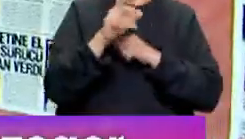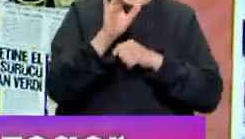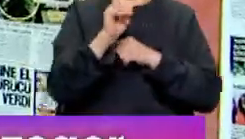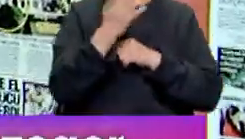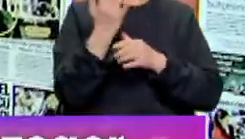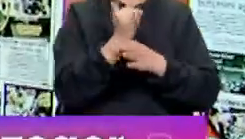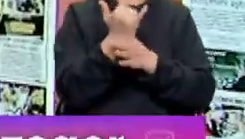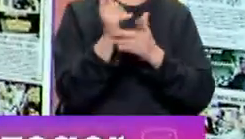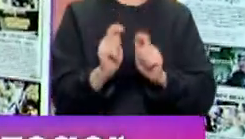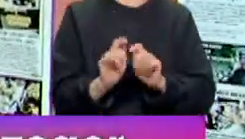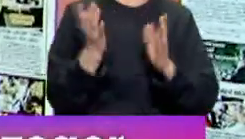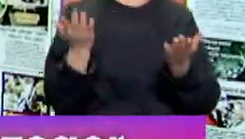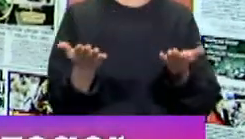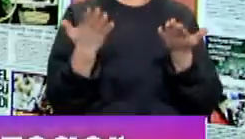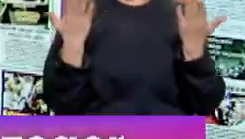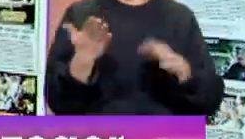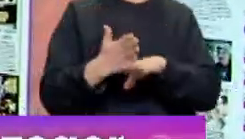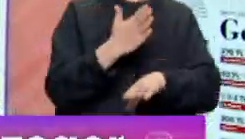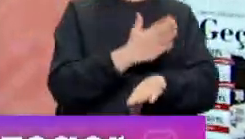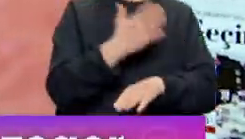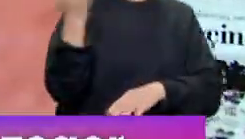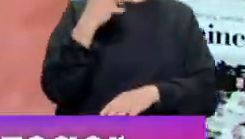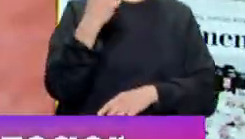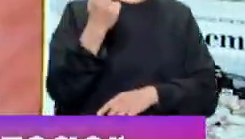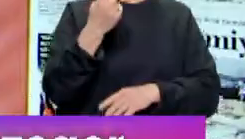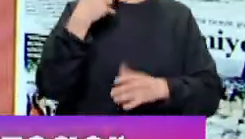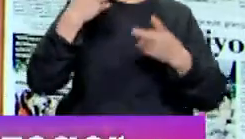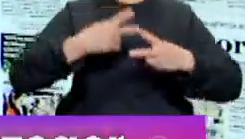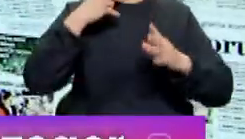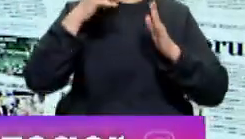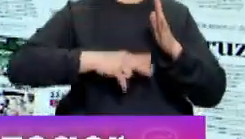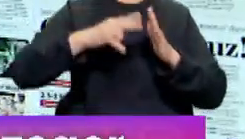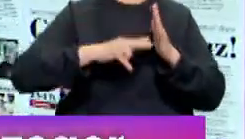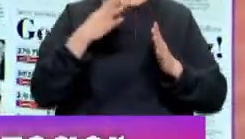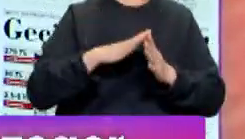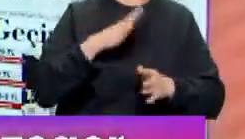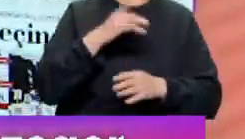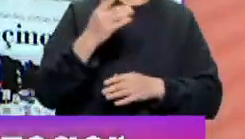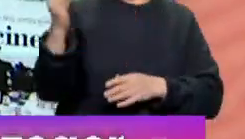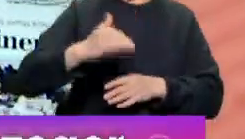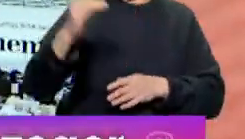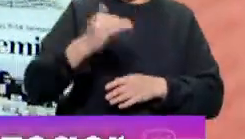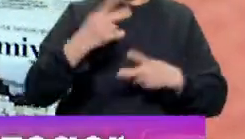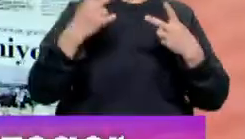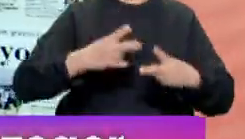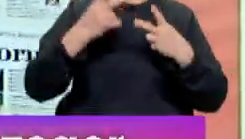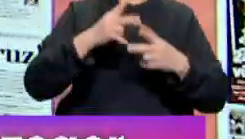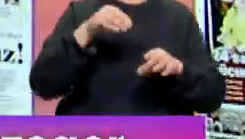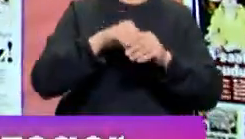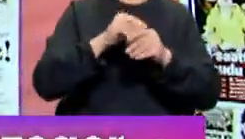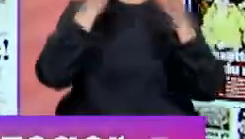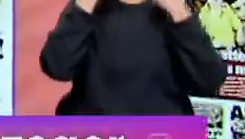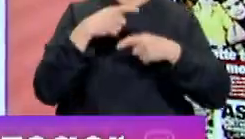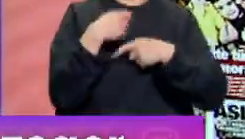mesleğini maalesef yapamıyor Ama öncesinde gelin biraz mesaj okuyalım isterseniz gelen mesajlar arasında türban